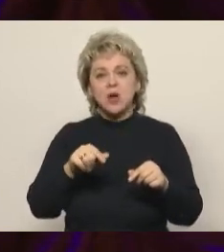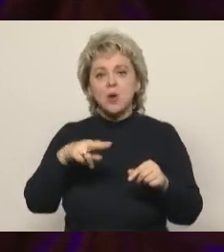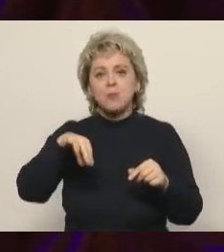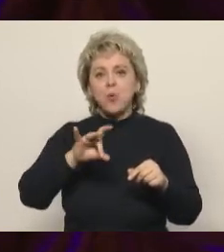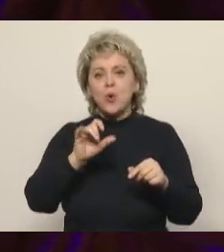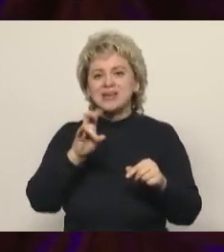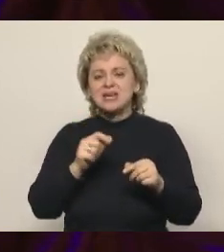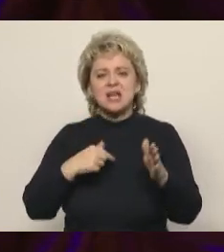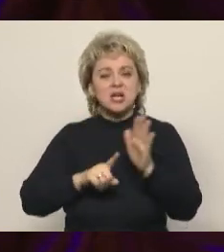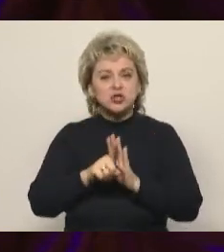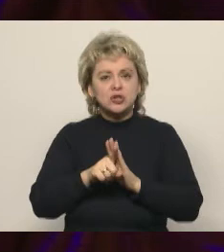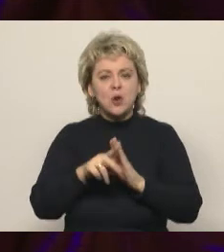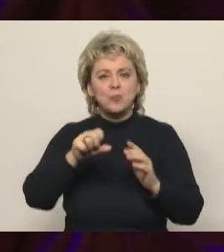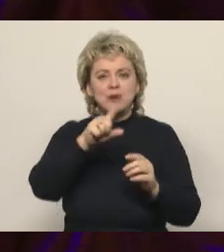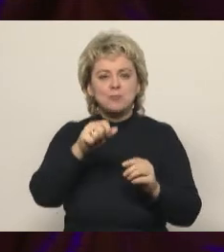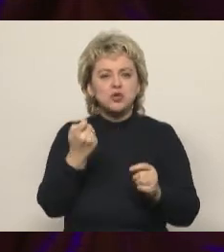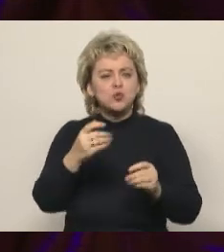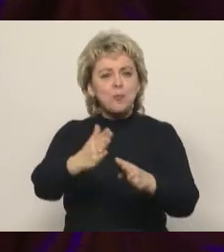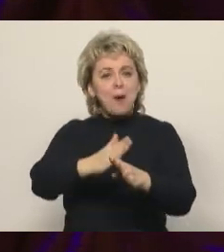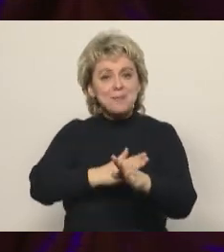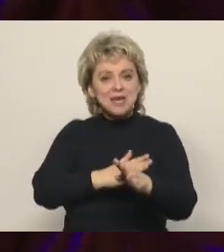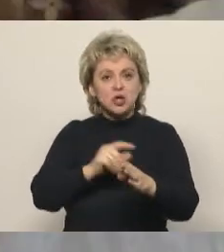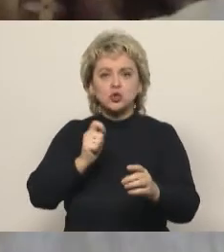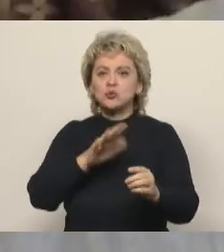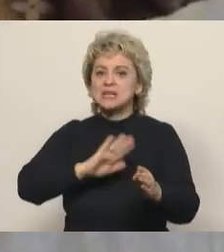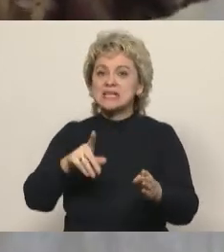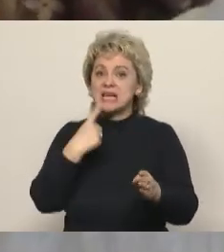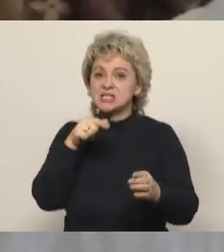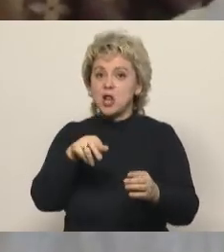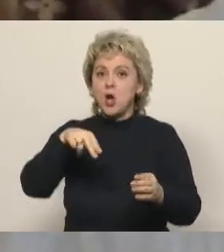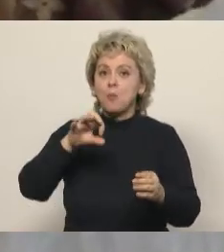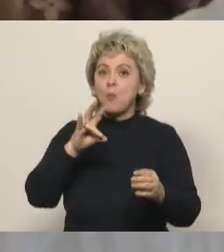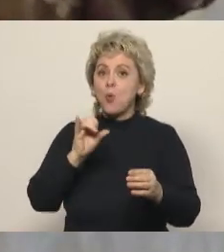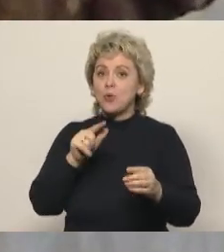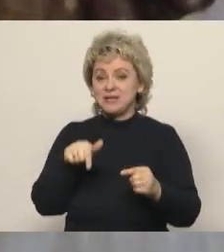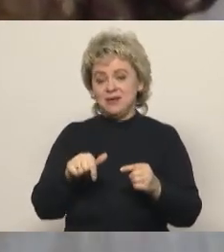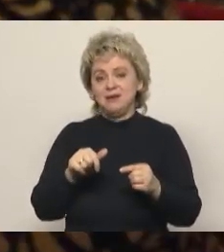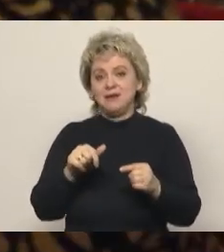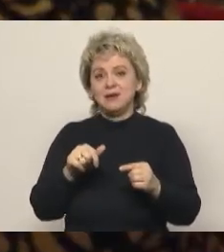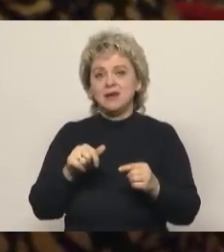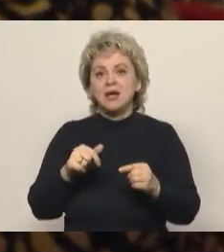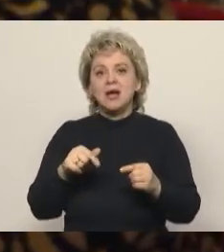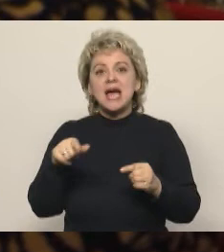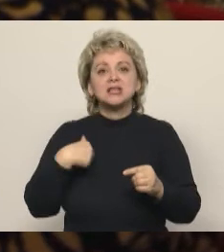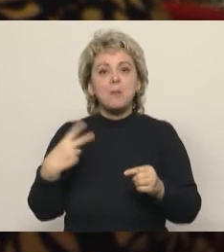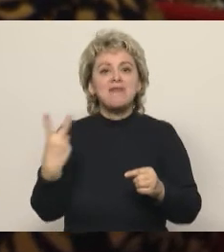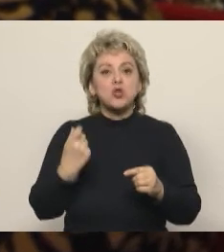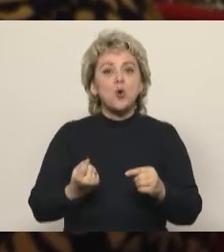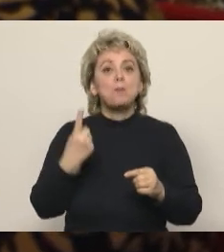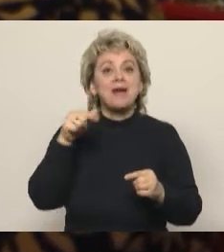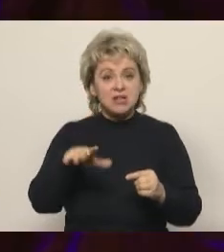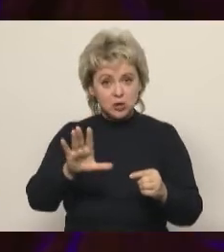второй куплет. Я начинаю петь припев, чуть помедленнее и чуть не спел «Пони». А потом понял, что это было мое второе